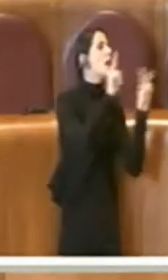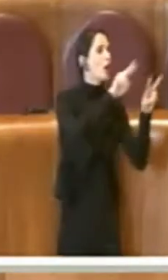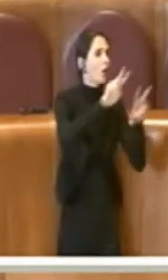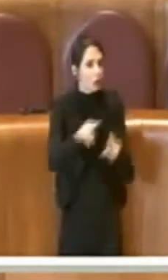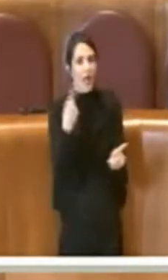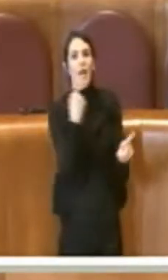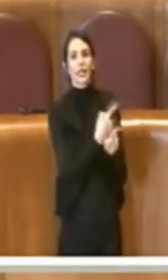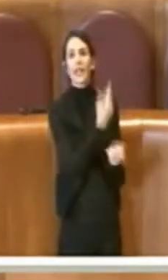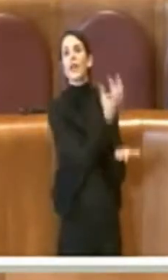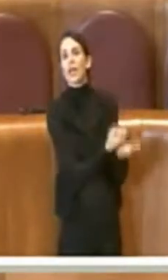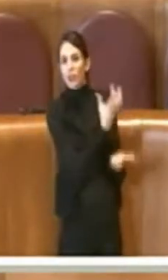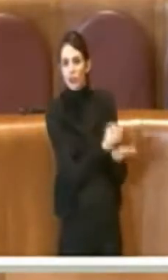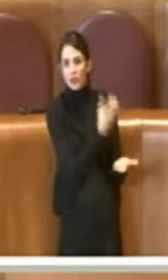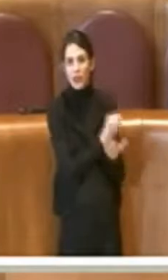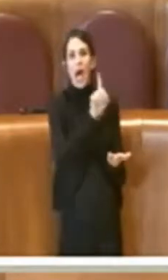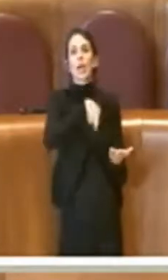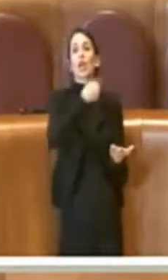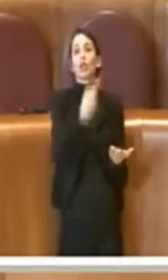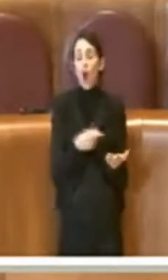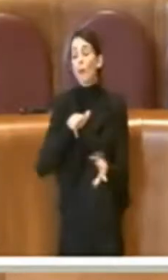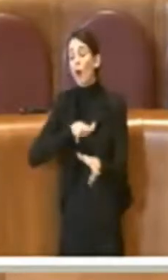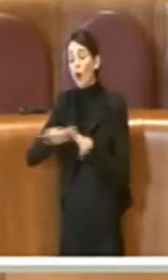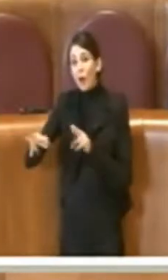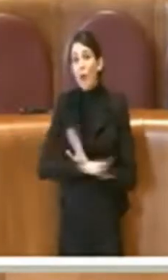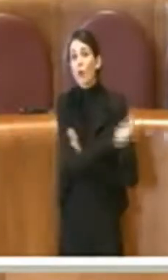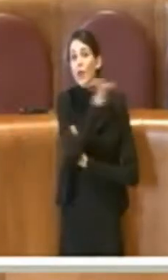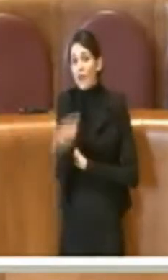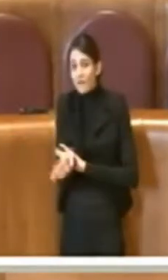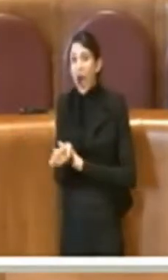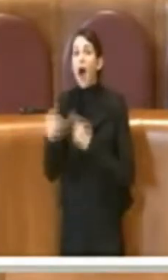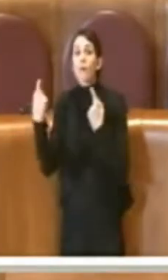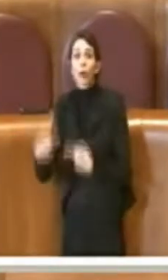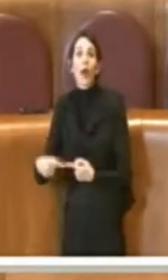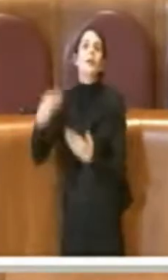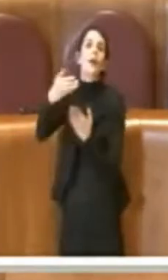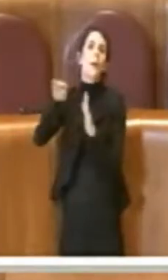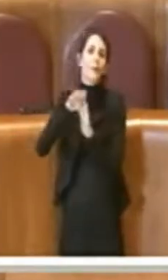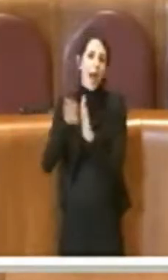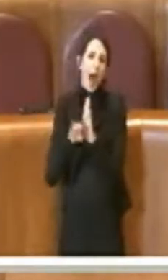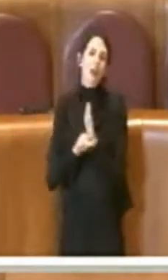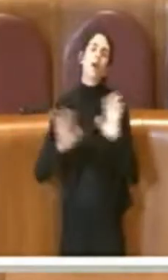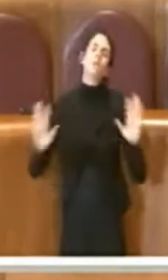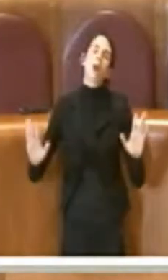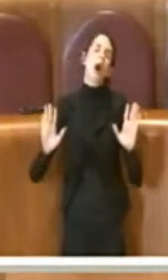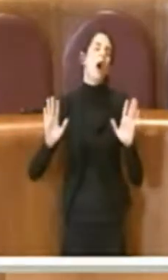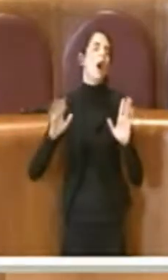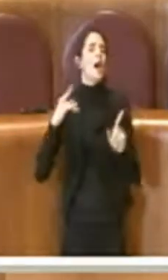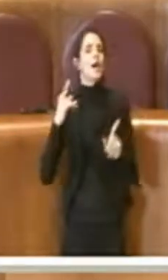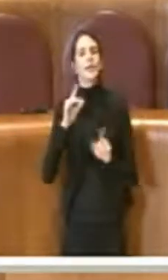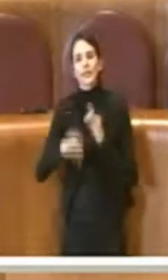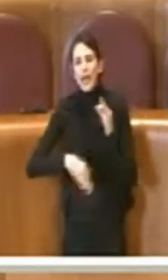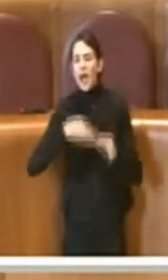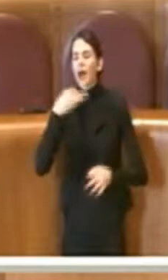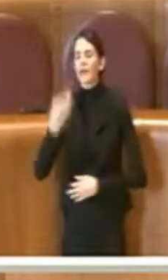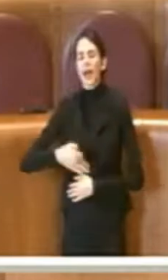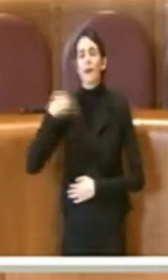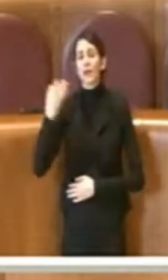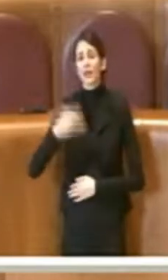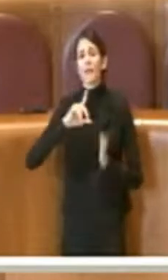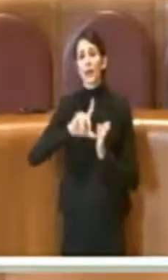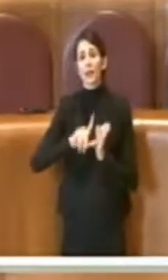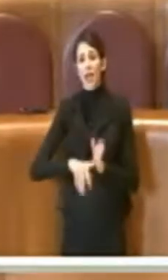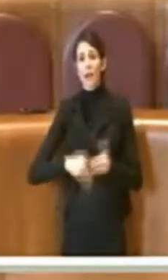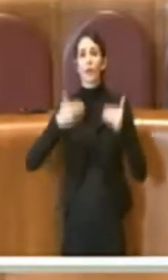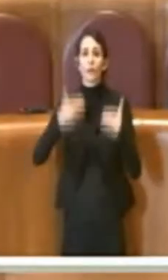comune dice dove deve andare, è tutto scritto, è già tutto pianificato, si sta solo rinviando, e